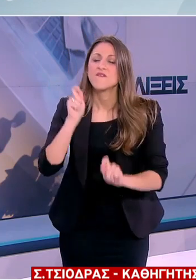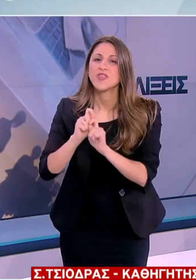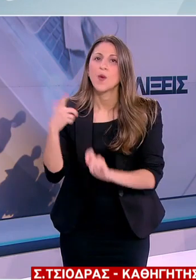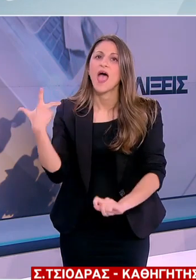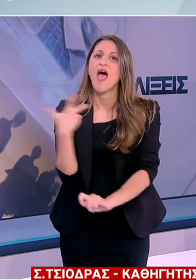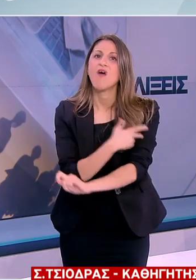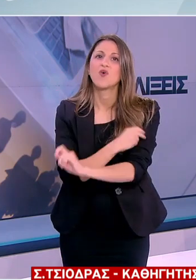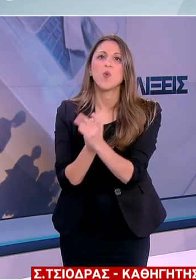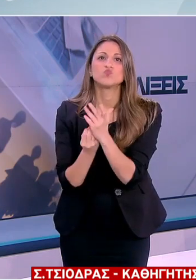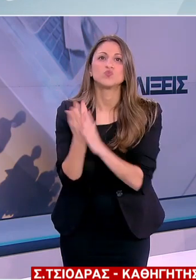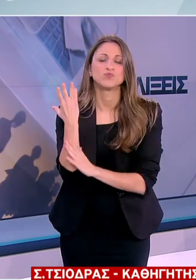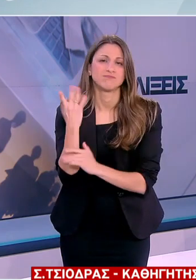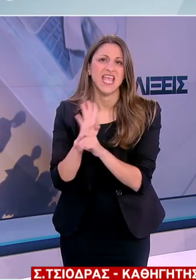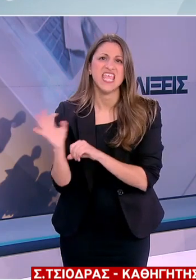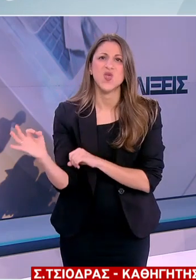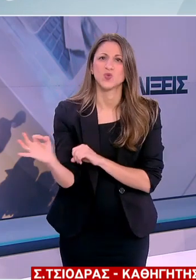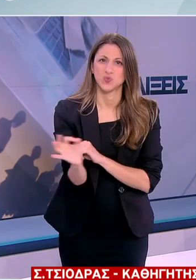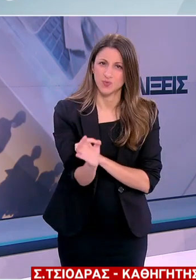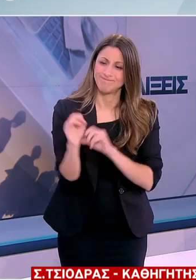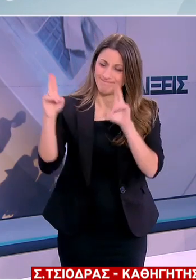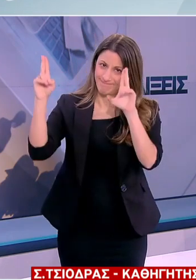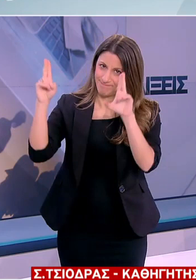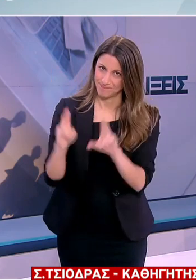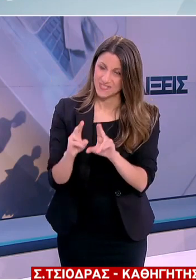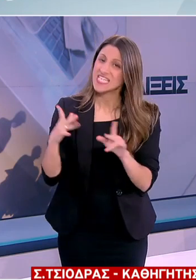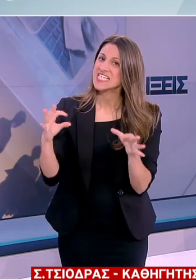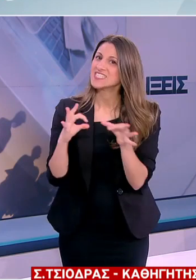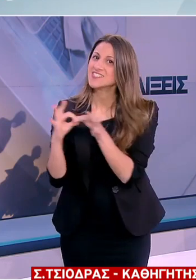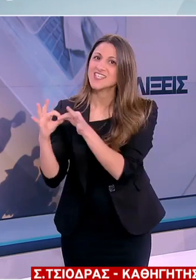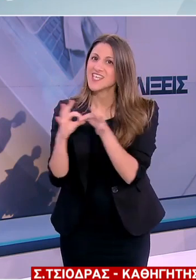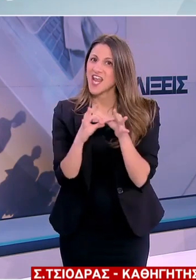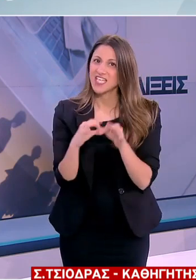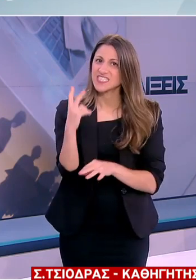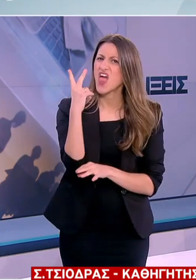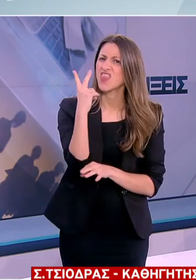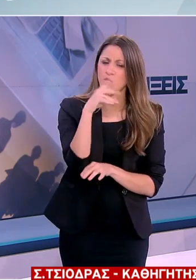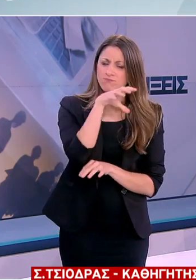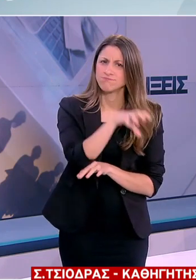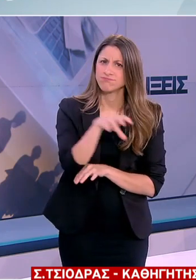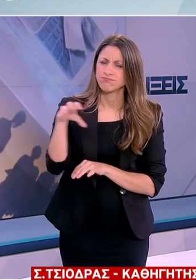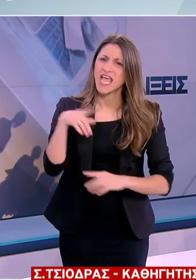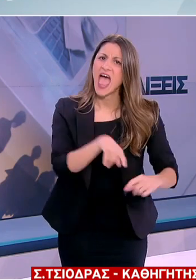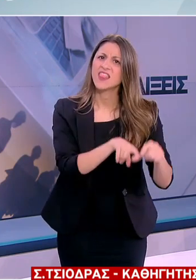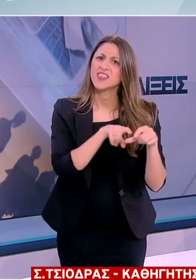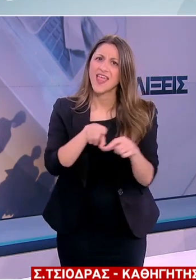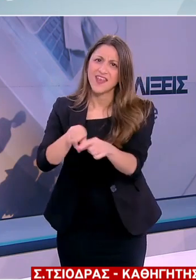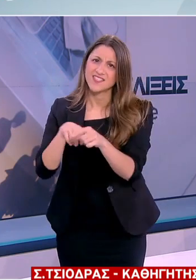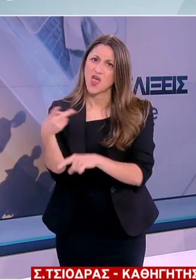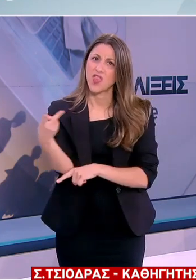ιού. Μια συνεργασία που αφορά δύο κορυφαίες στον τομέα των εμβολίων εταιρείες στον κόσμο.